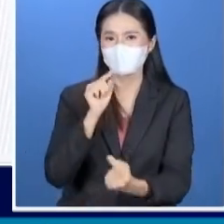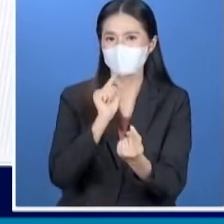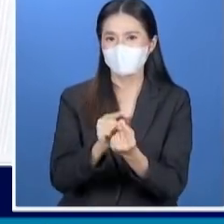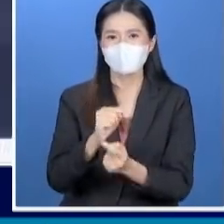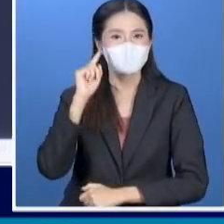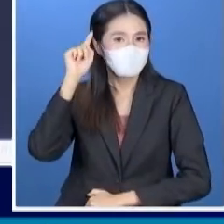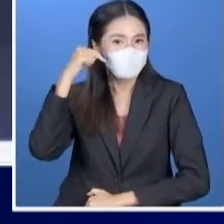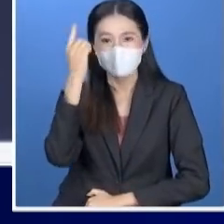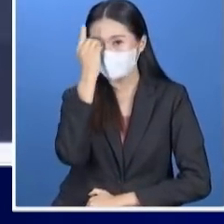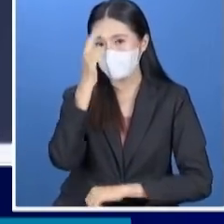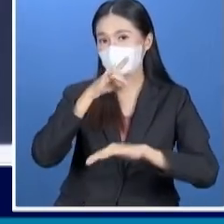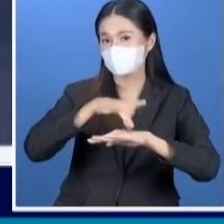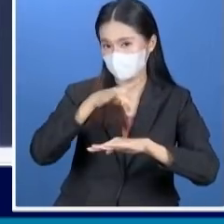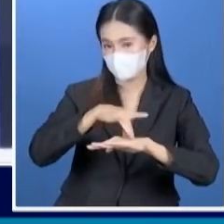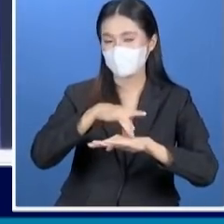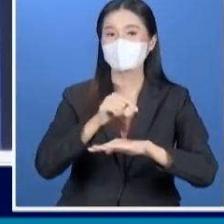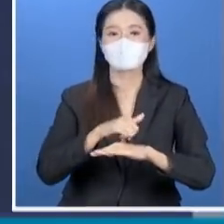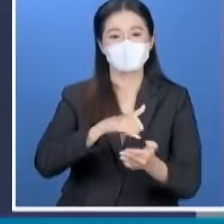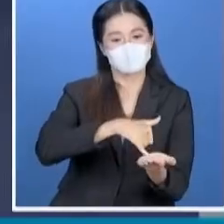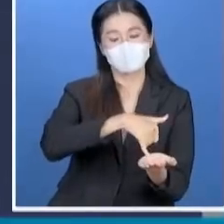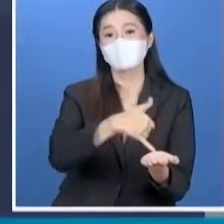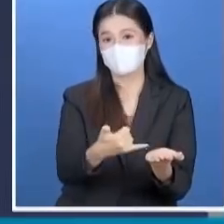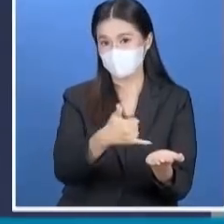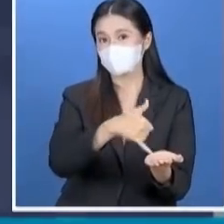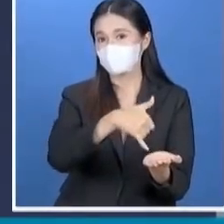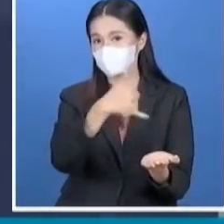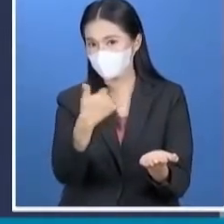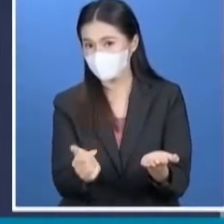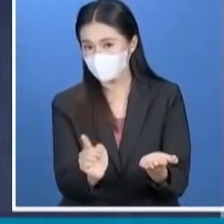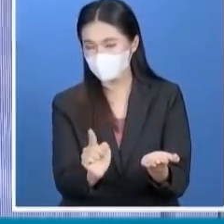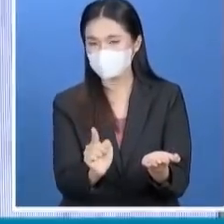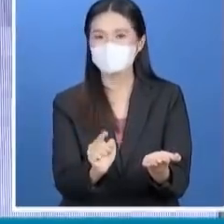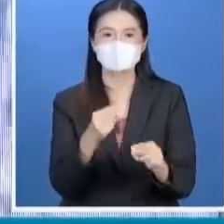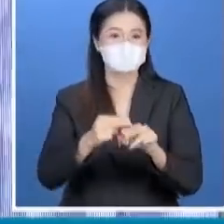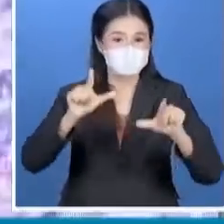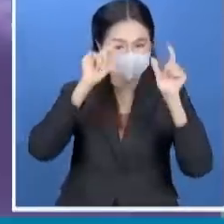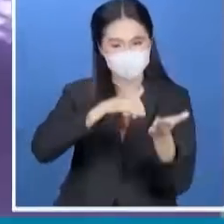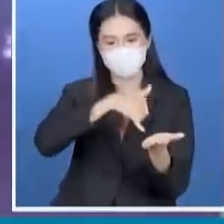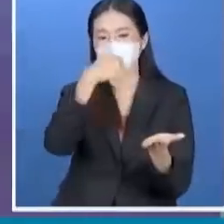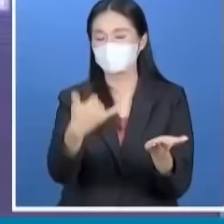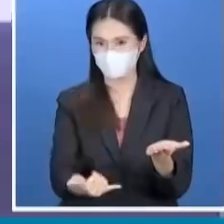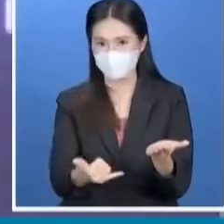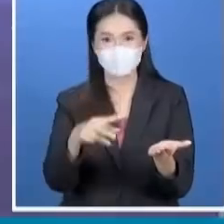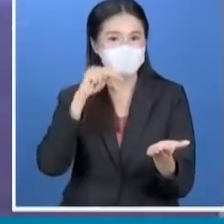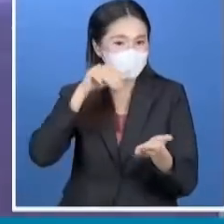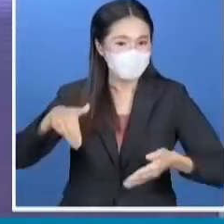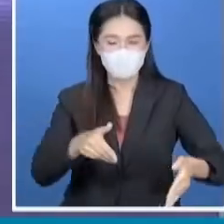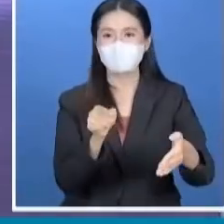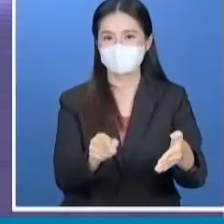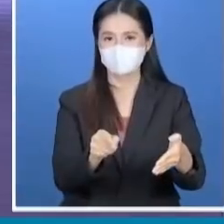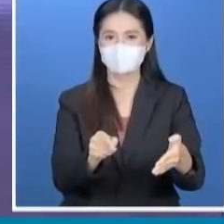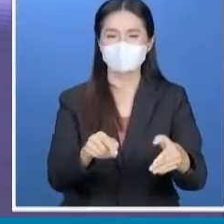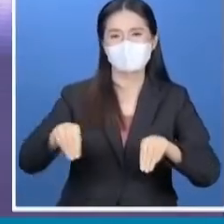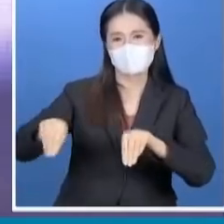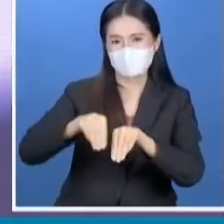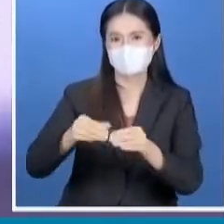หตุนางสาวพัทรธิดาพัชรวีรพงษ์หรือคุณแตงโมนักแสดงสาวชื่อดังตกจากเรือในแม่น้ำเจ้าพระยาบริเว